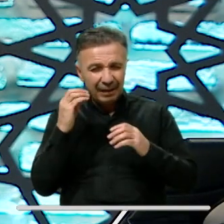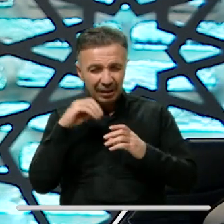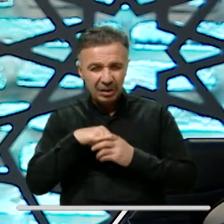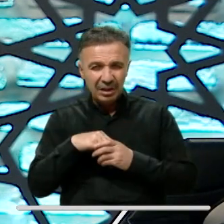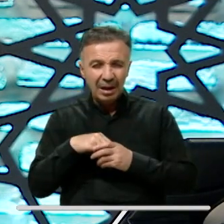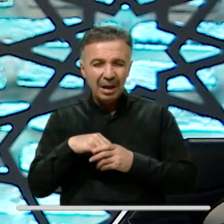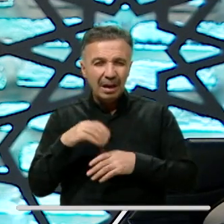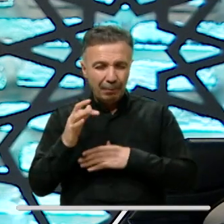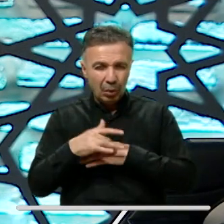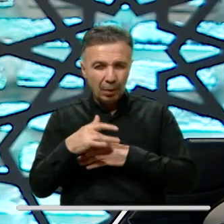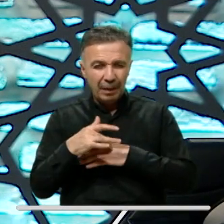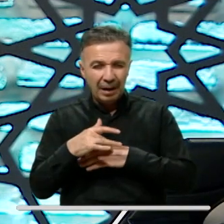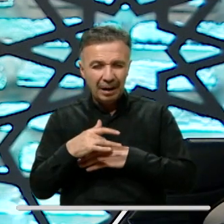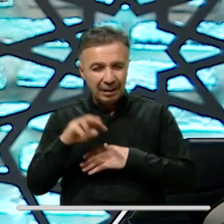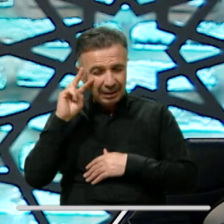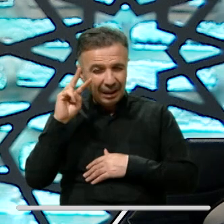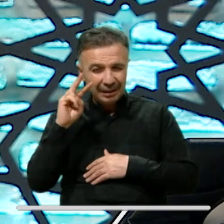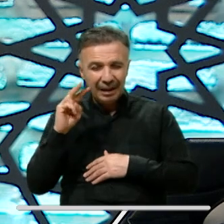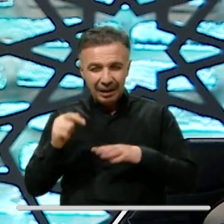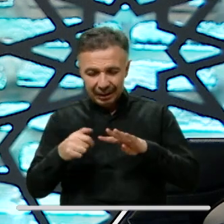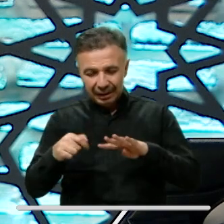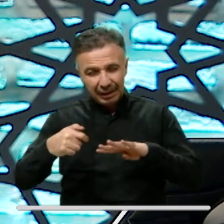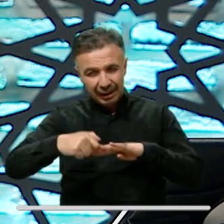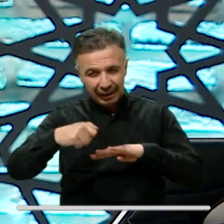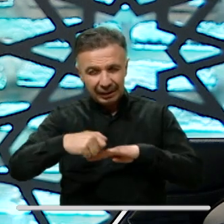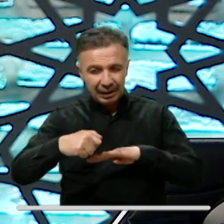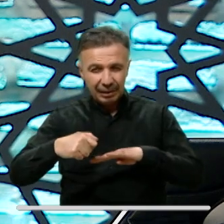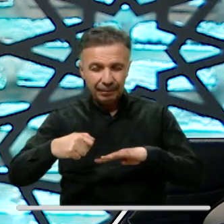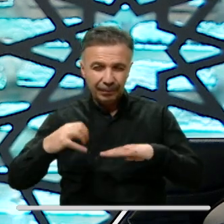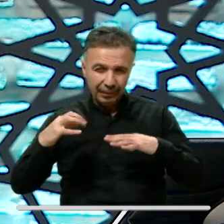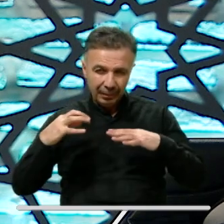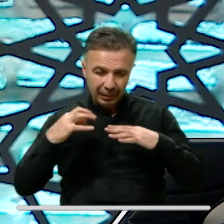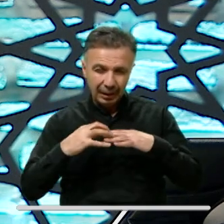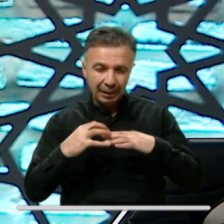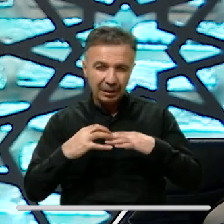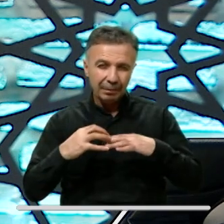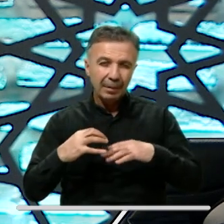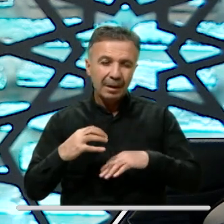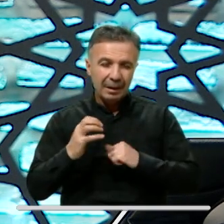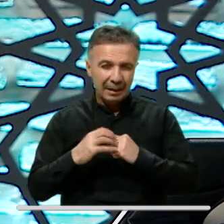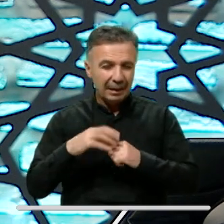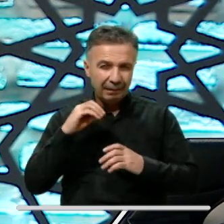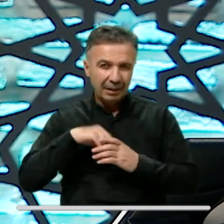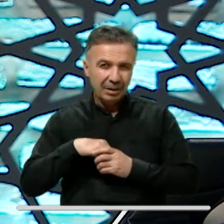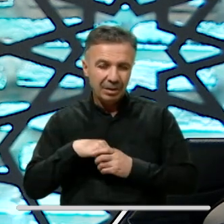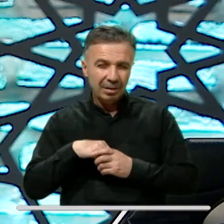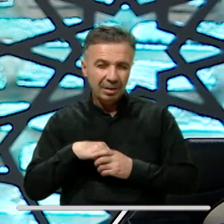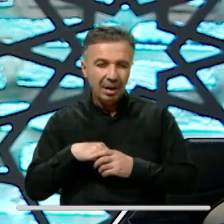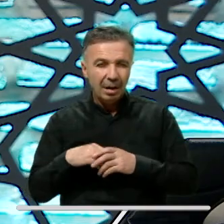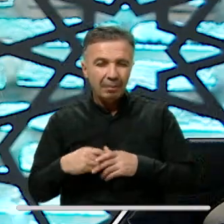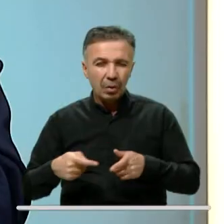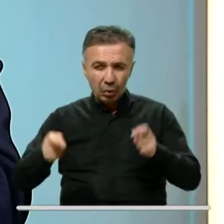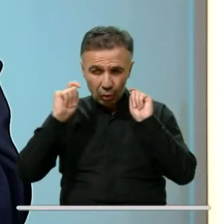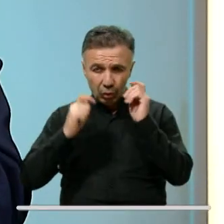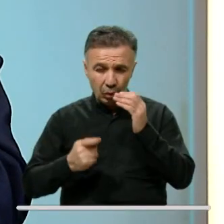taktıracağım diyor. Ve bu 3-4 haftalığında duracak. Tedavi maksatlı olduğunu da özellikle belirtmiş. Acaba bu durum gusle engel olur